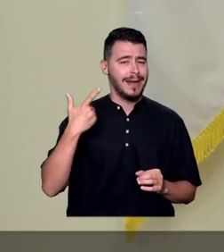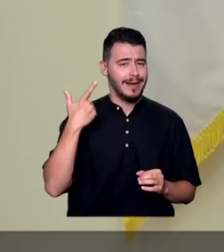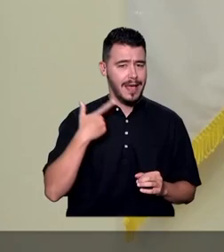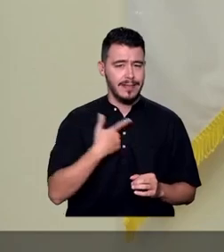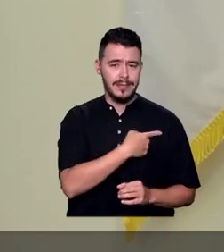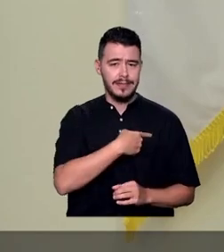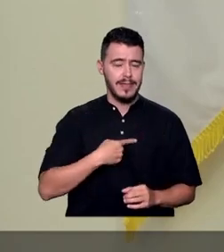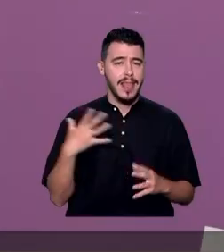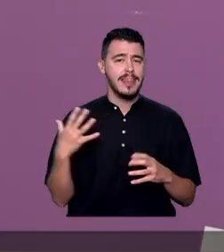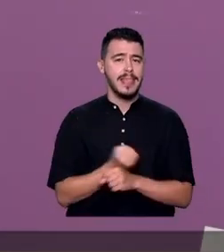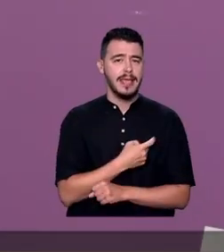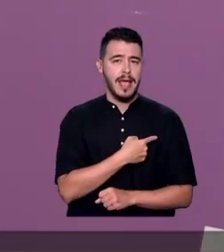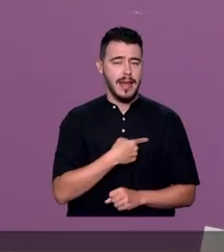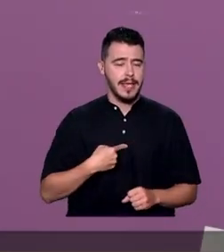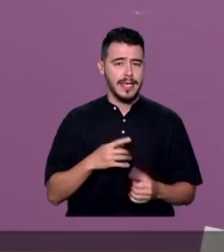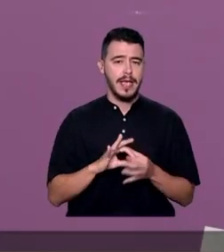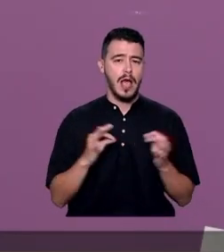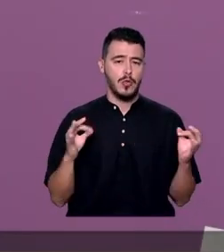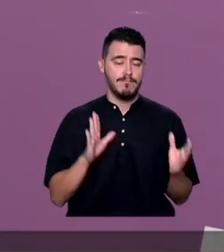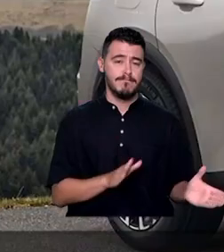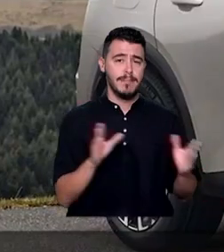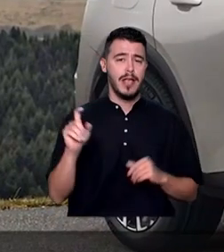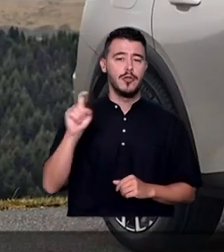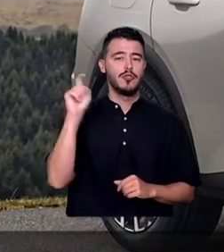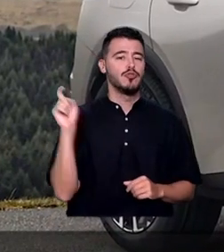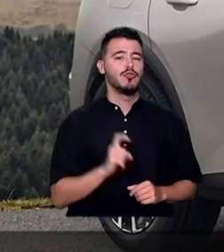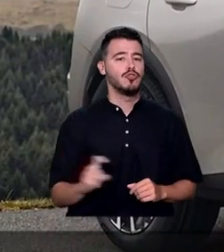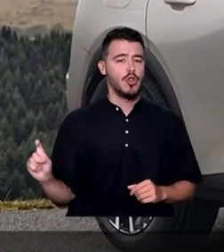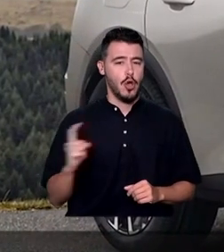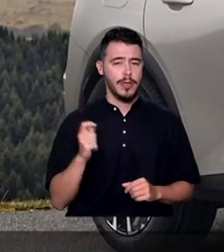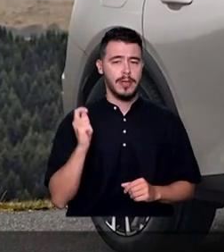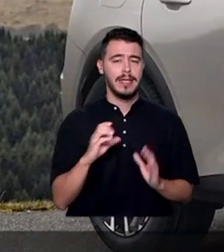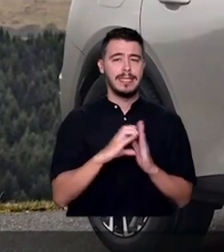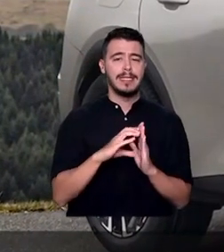Δημήτρης Νατσιός της Νίκης. Απ' την άλλη, η Ζωή Κωνσταντοπούλου προτίμησε το DS7.